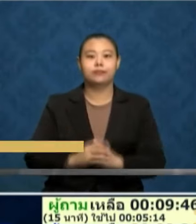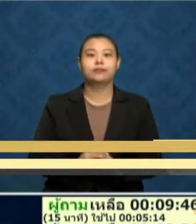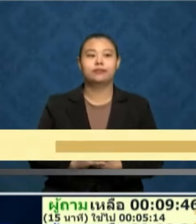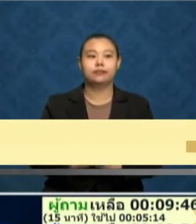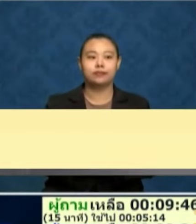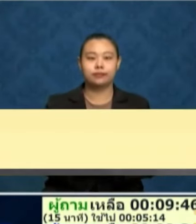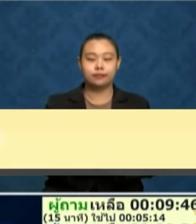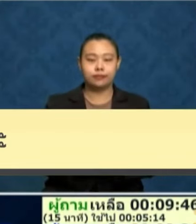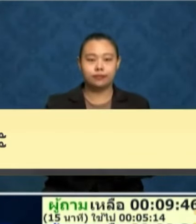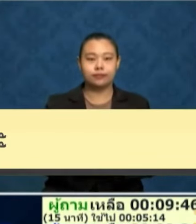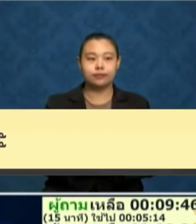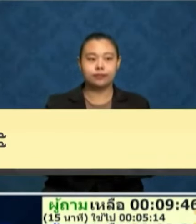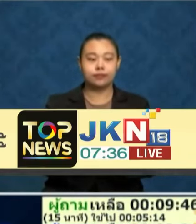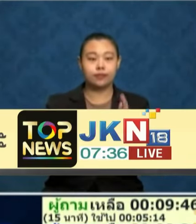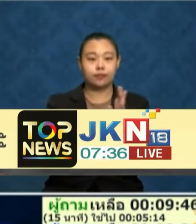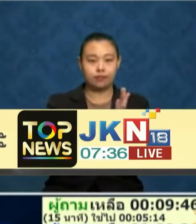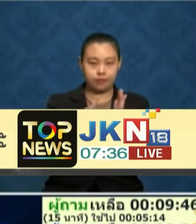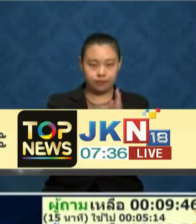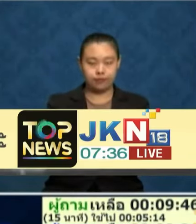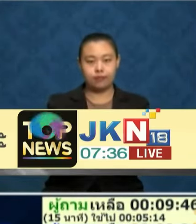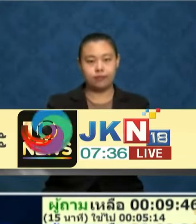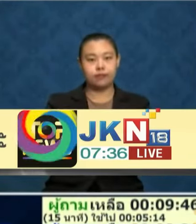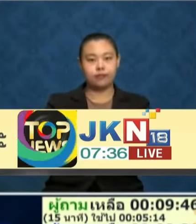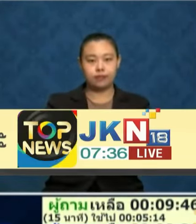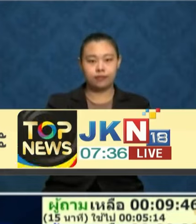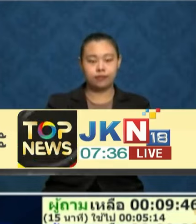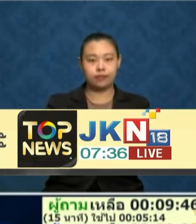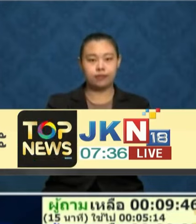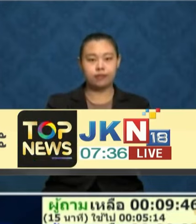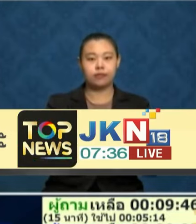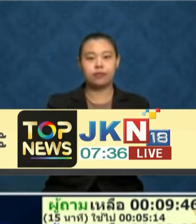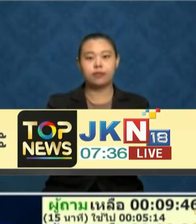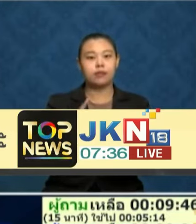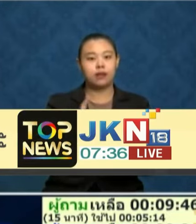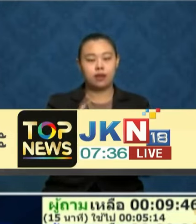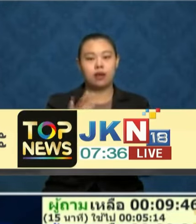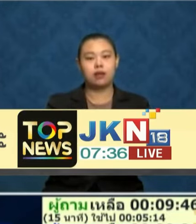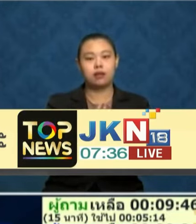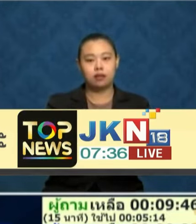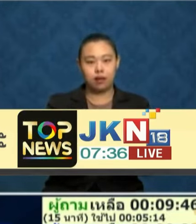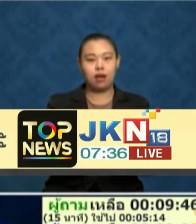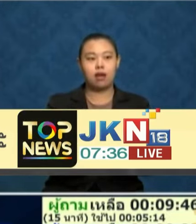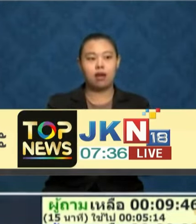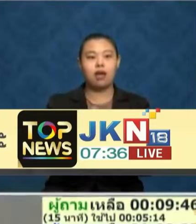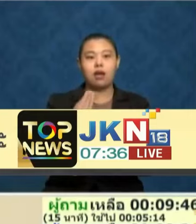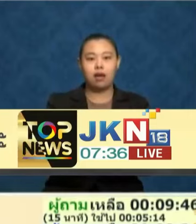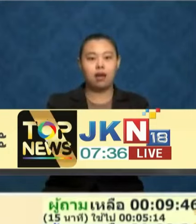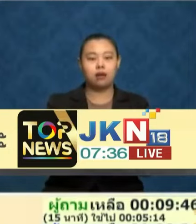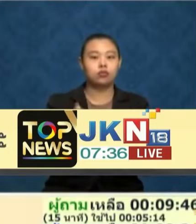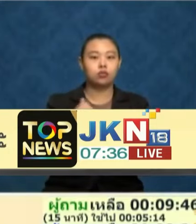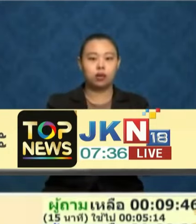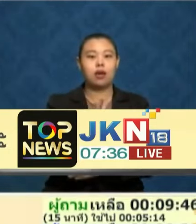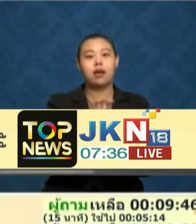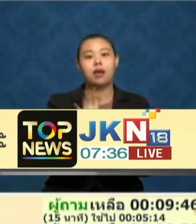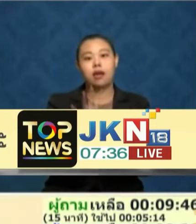พี่น้องประชาชนจะสามารถได้รับเลยนั่นก็คือเป็นแบบปูพรมนะคะ 5,000 บาทในเบื้องต้นในสัปดาห์นี้นะคะที่เราใช้